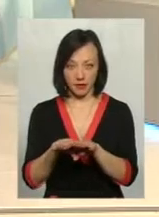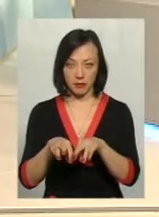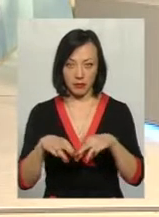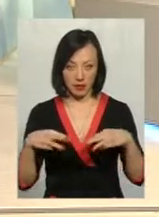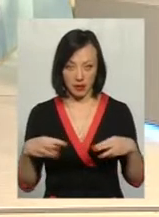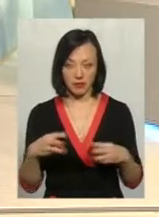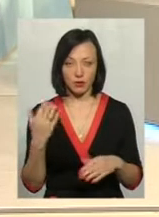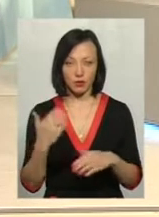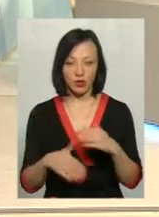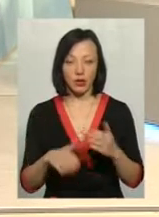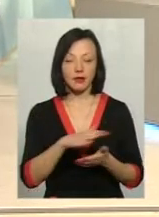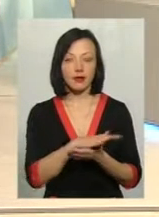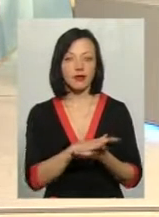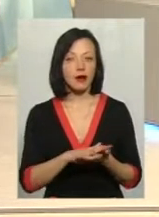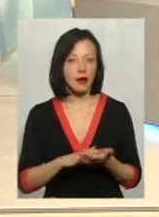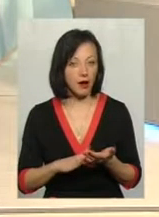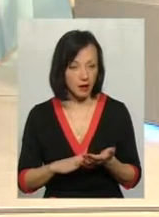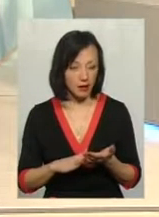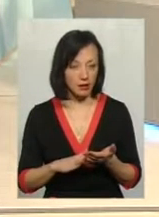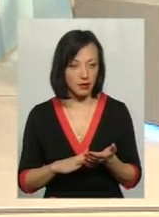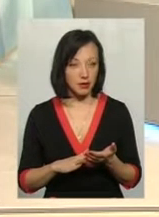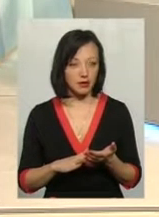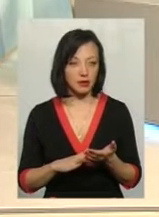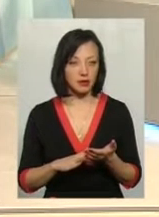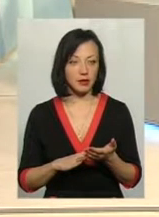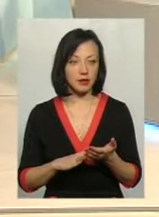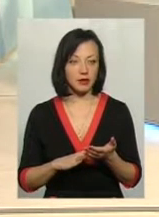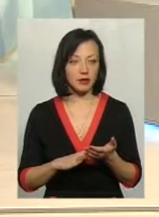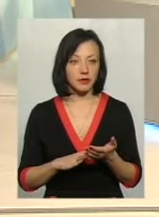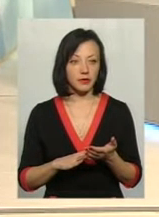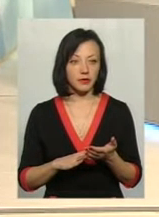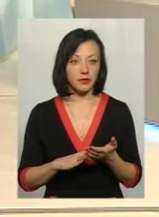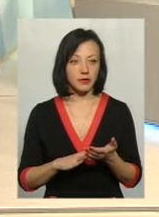міністерства. І вже далі, як, скажімо так,